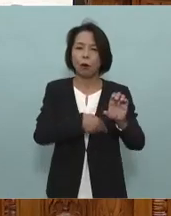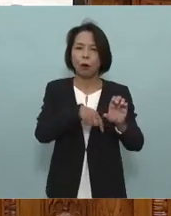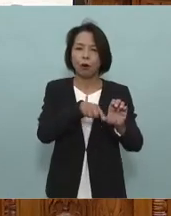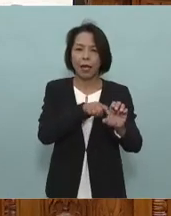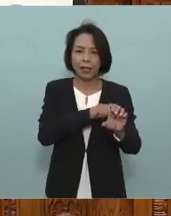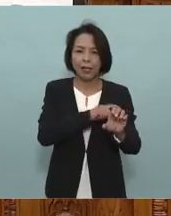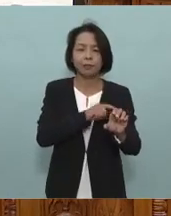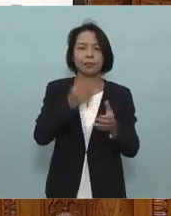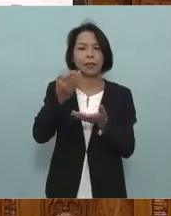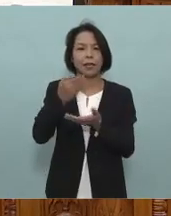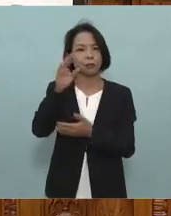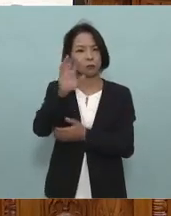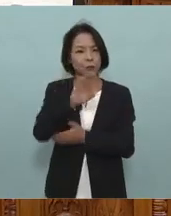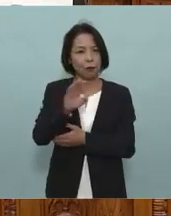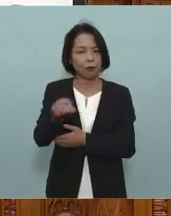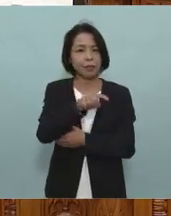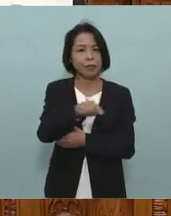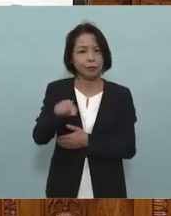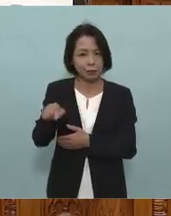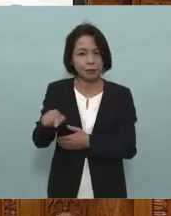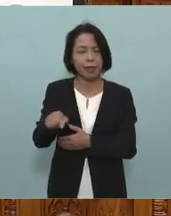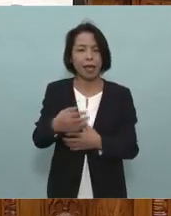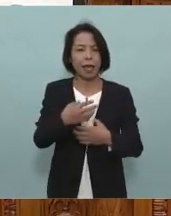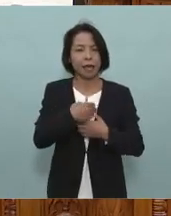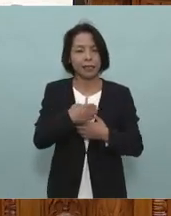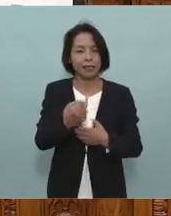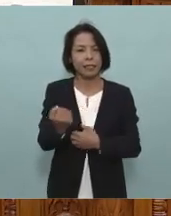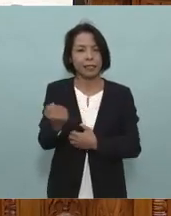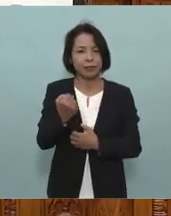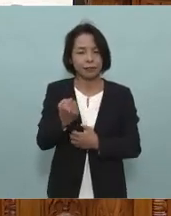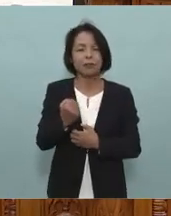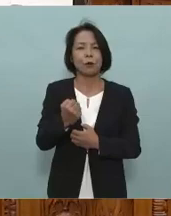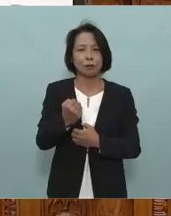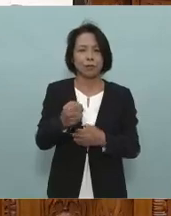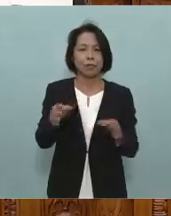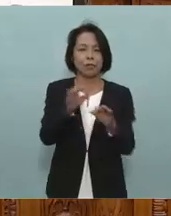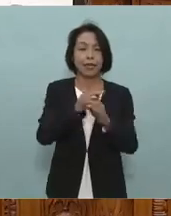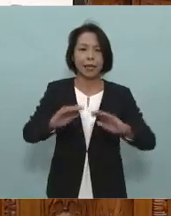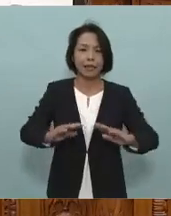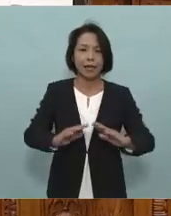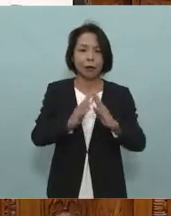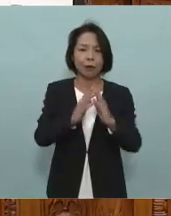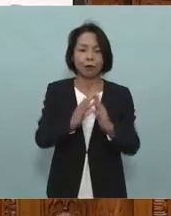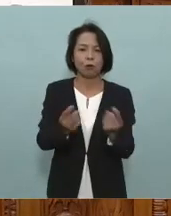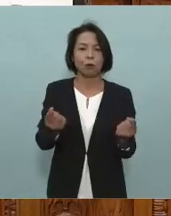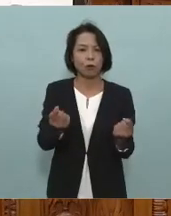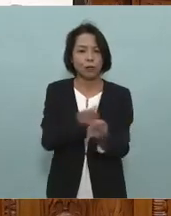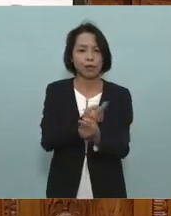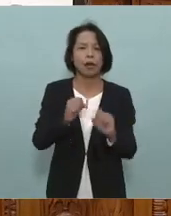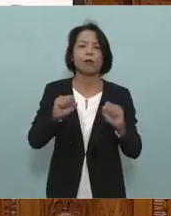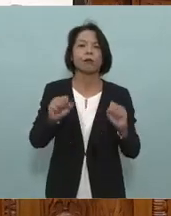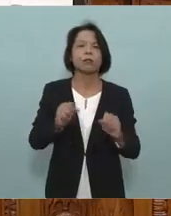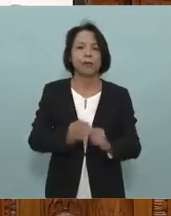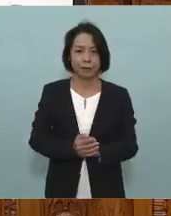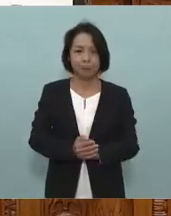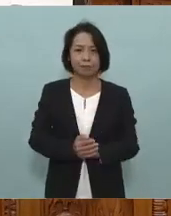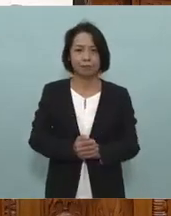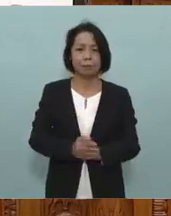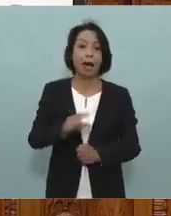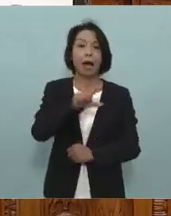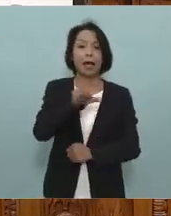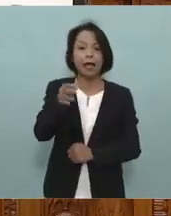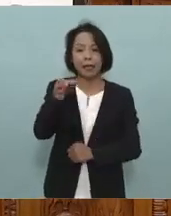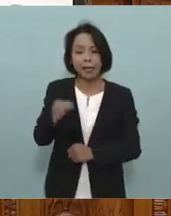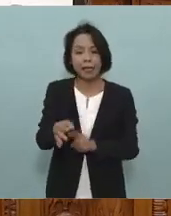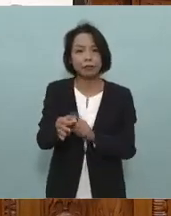食料品について危機に強い経済構造への転換に取り組みます円安に対して